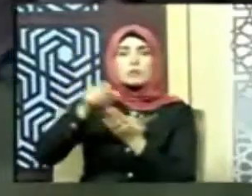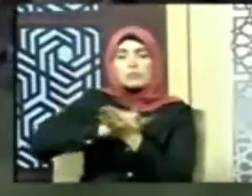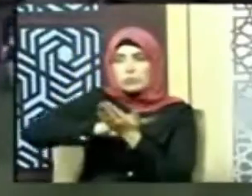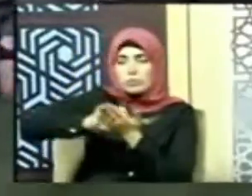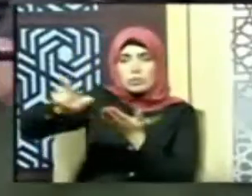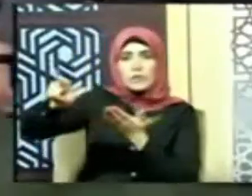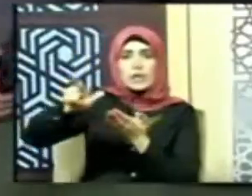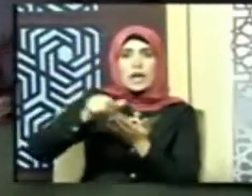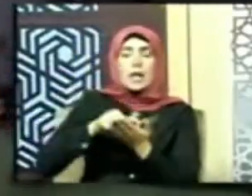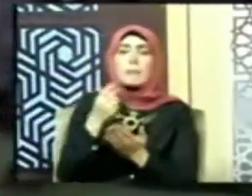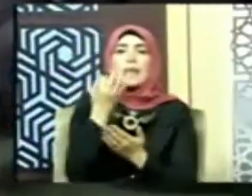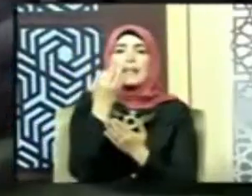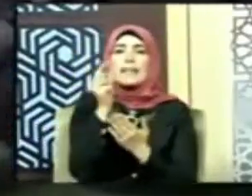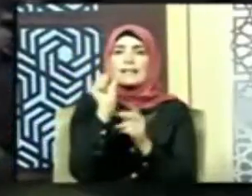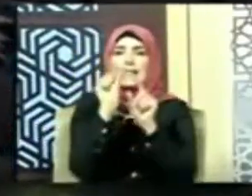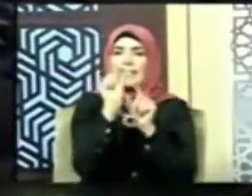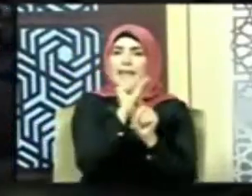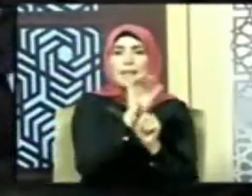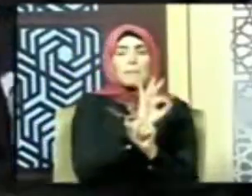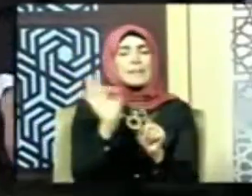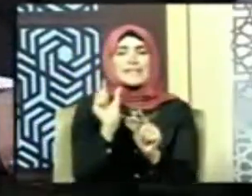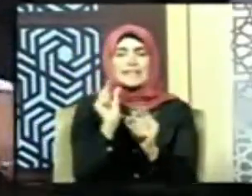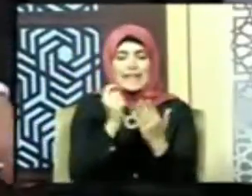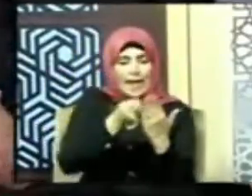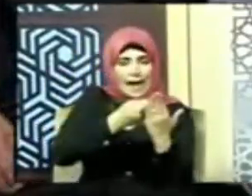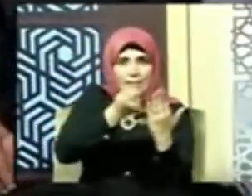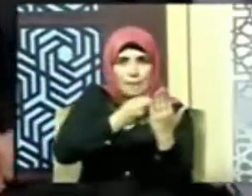من 3 كلمات فقط: